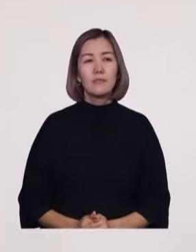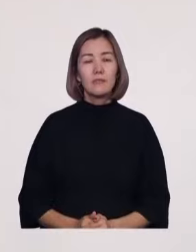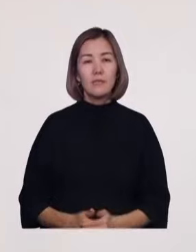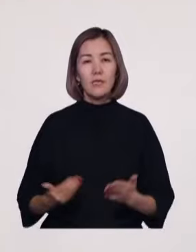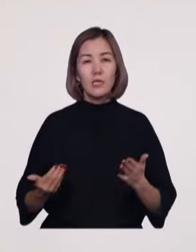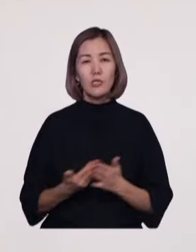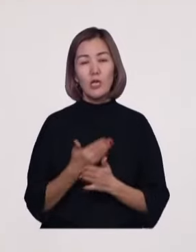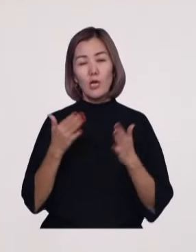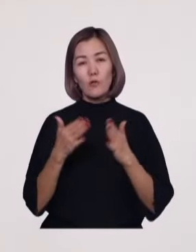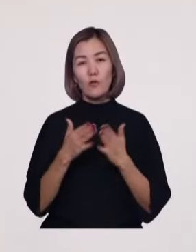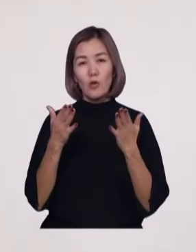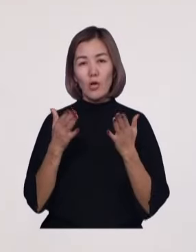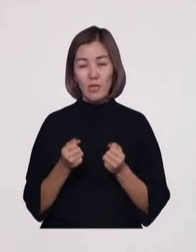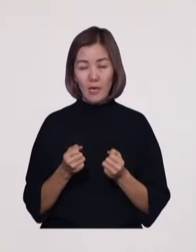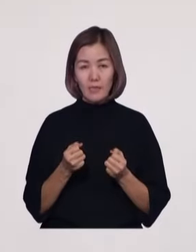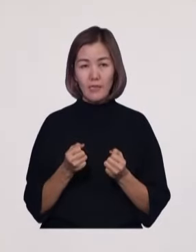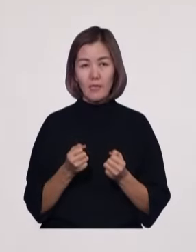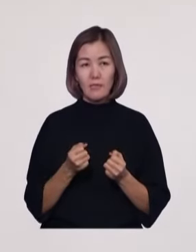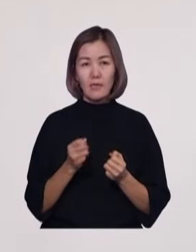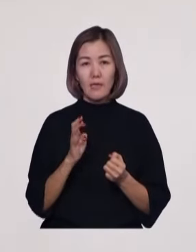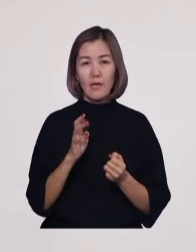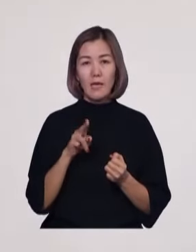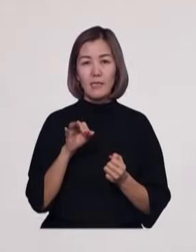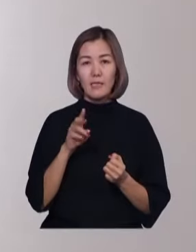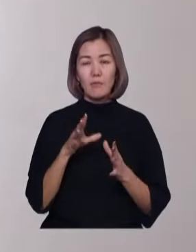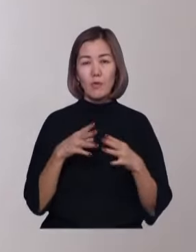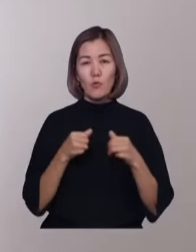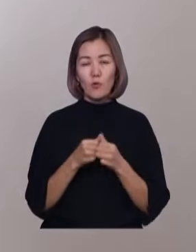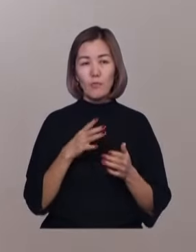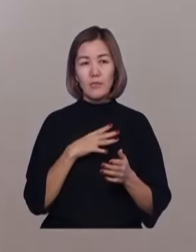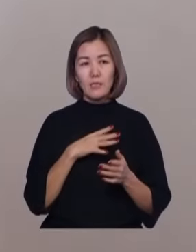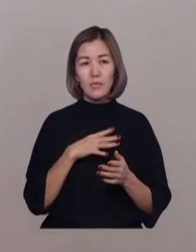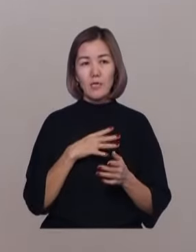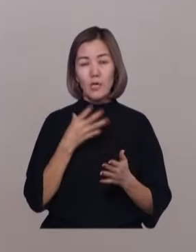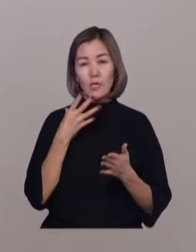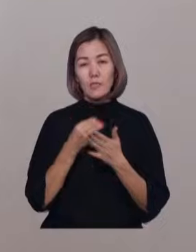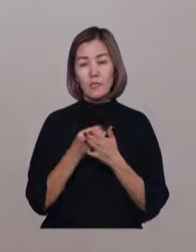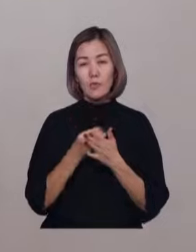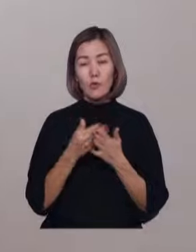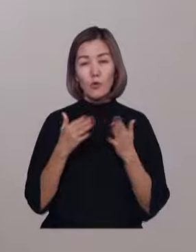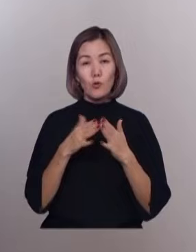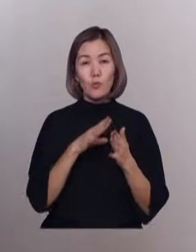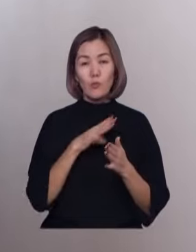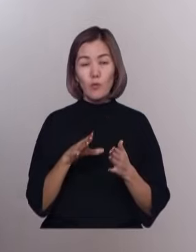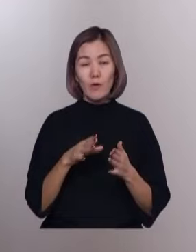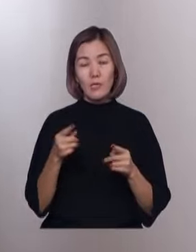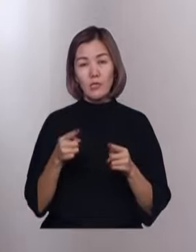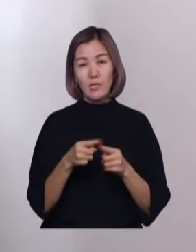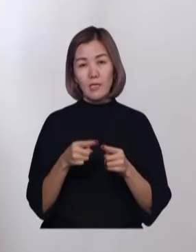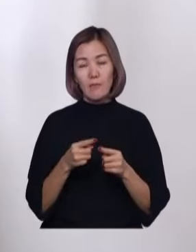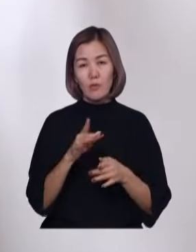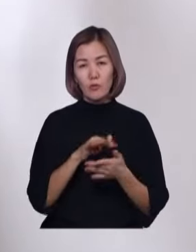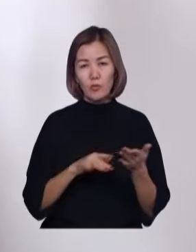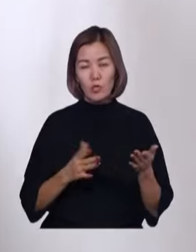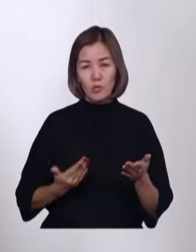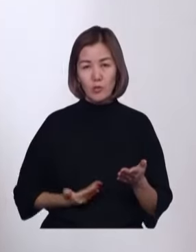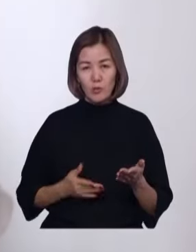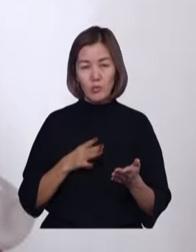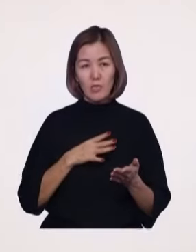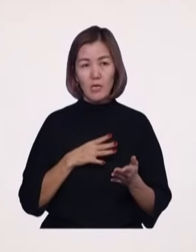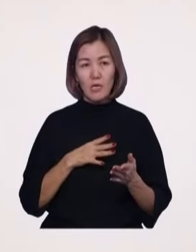Баспаналы болып қуанышқа кенелгендердің бірі Әділбековтер Рәулеті. Өздерінің жеке үйлері болмағандықтан ұзақ жылдар жалдамалы пәтерде тұрып келген.